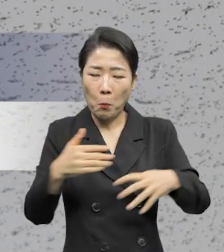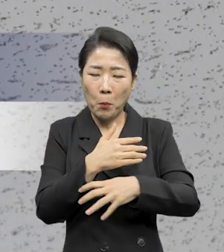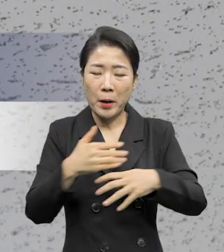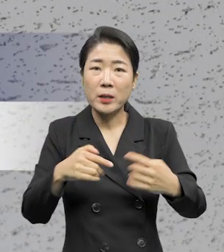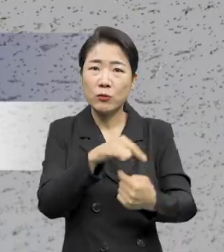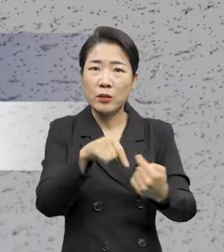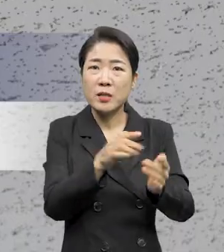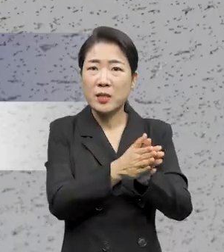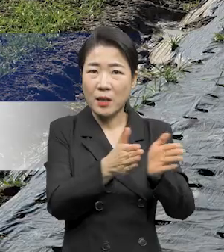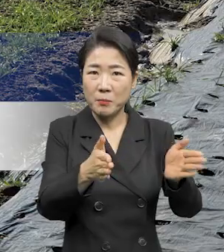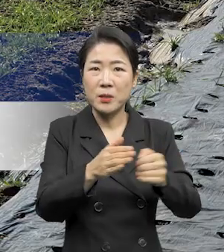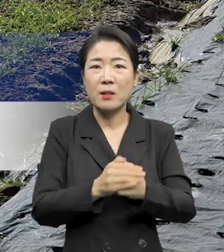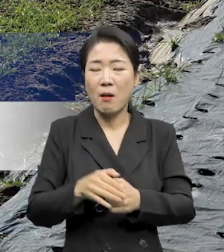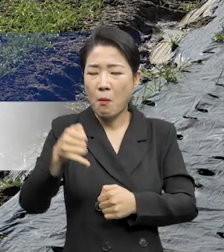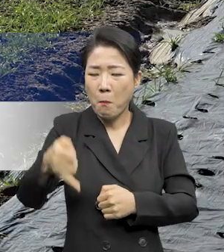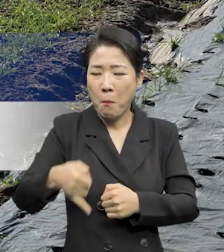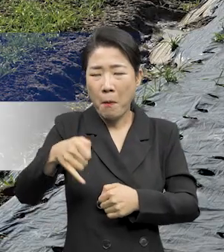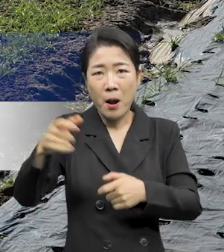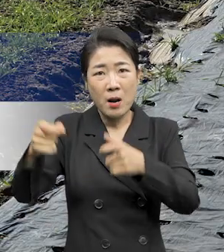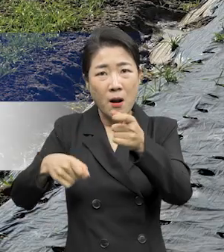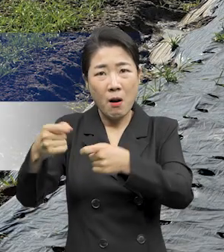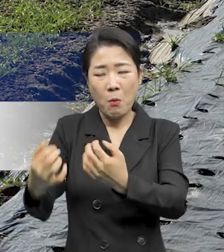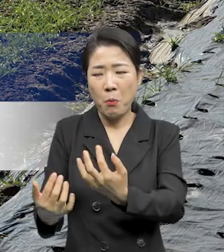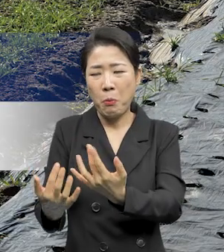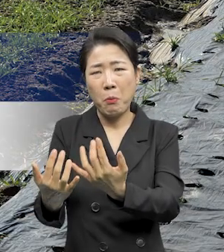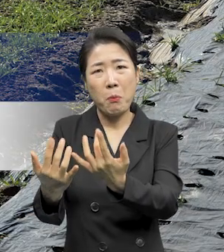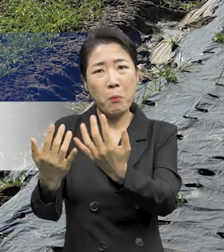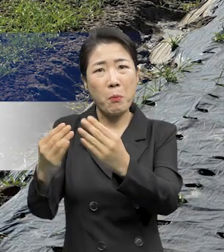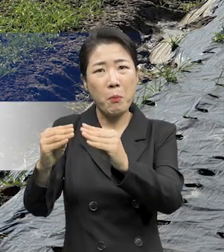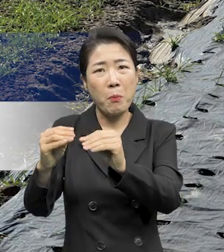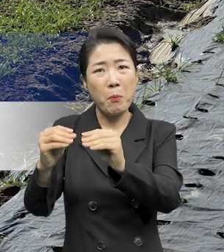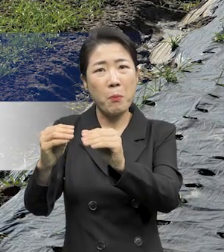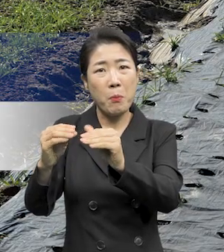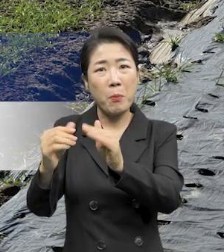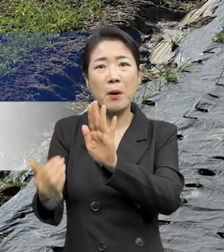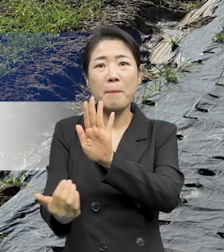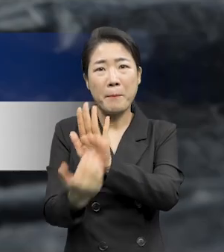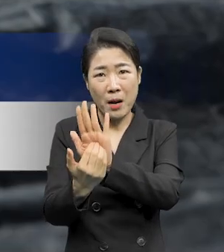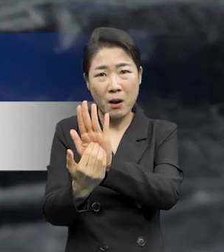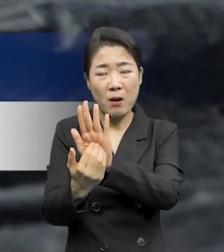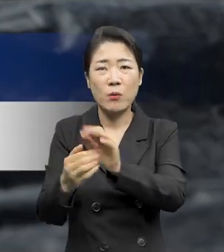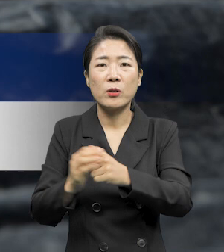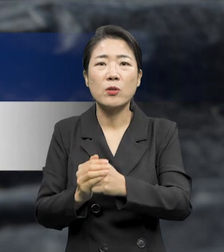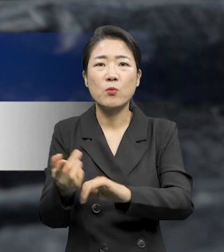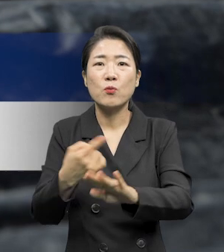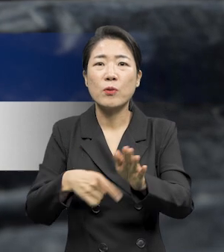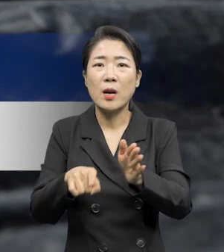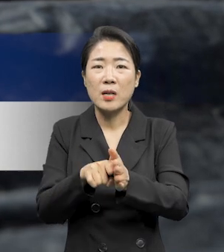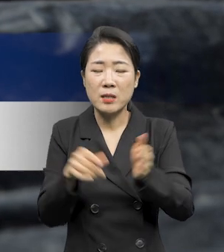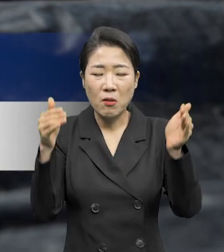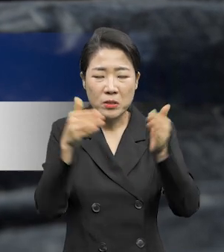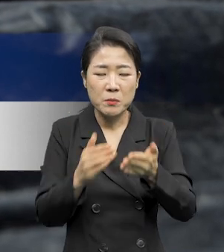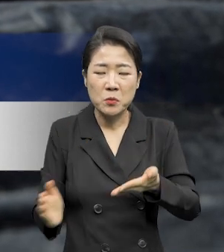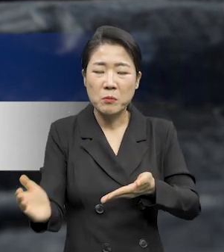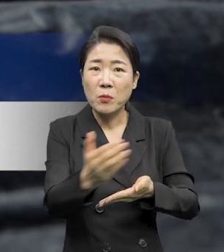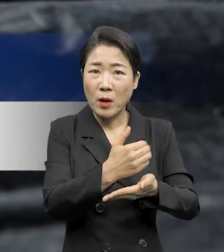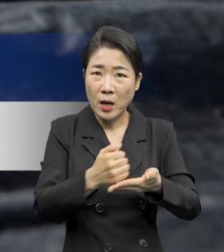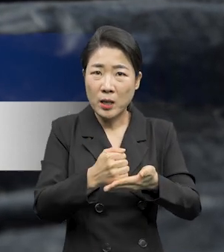가동을 강화합니다. 이와 함께 영농폐기물 불법 소각으로 인한 미세먼지 발생을 방지하기